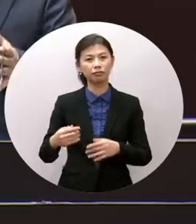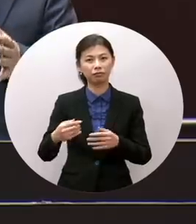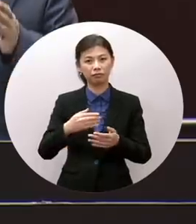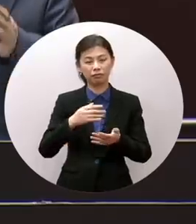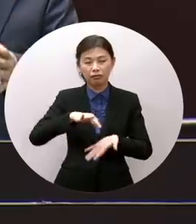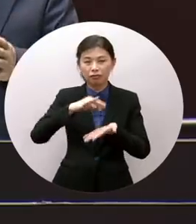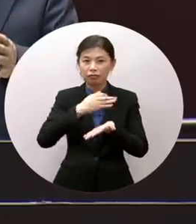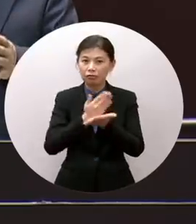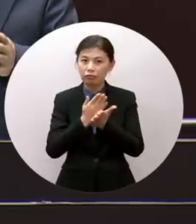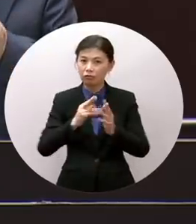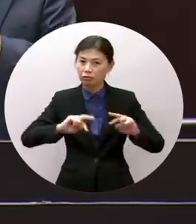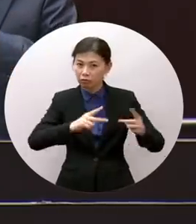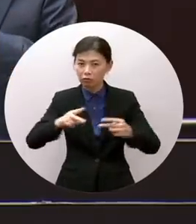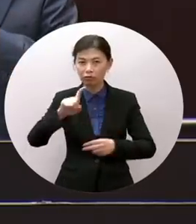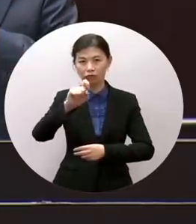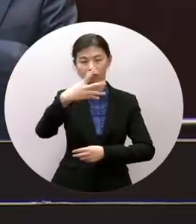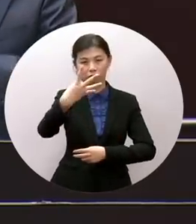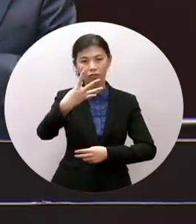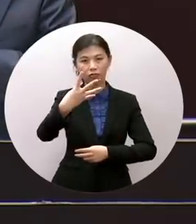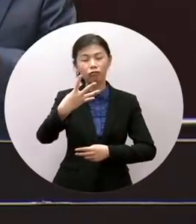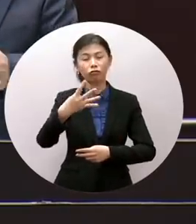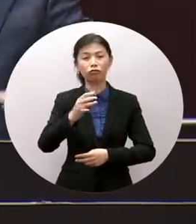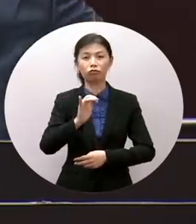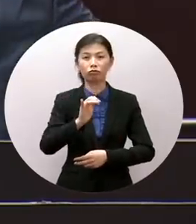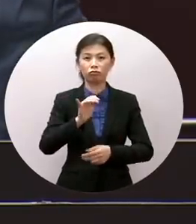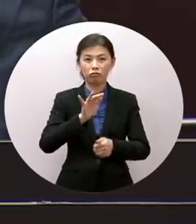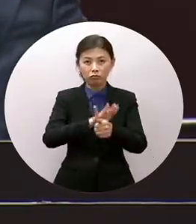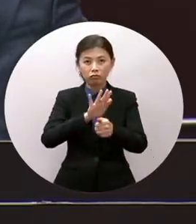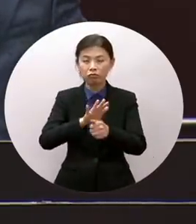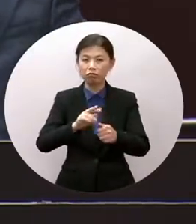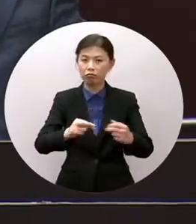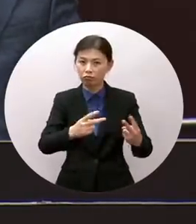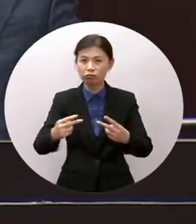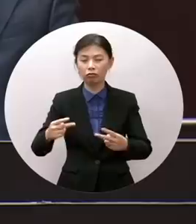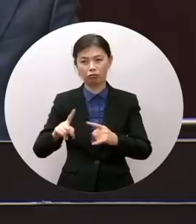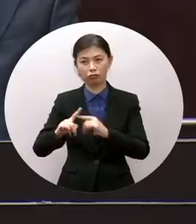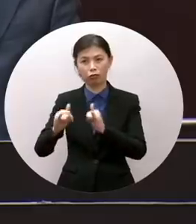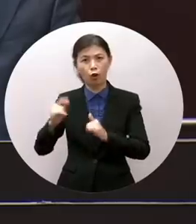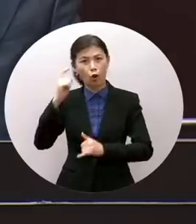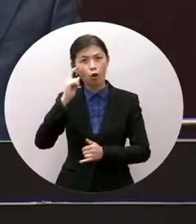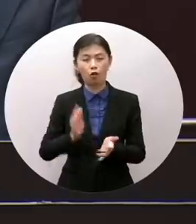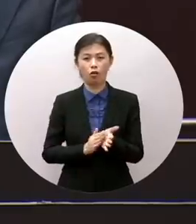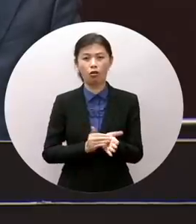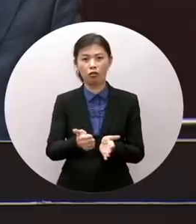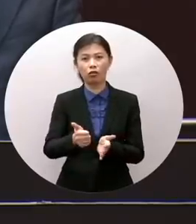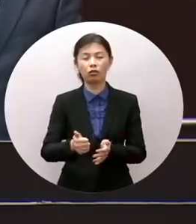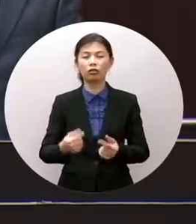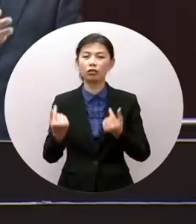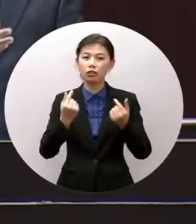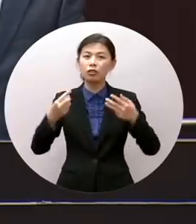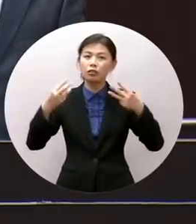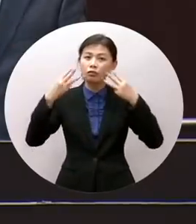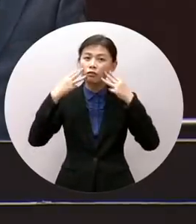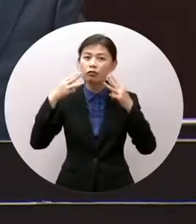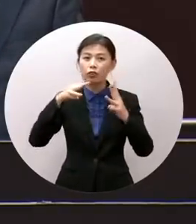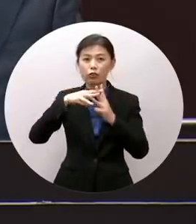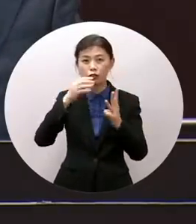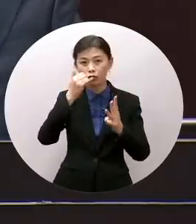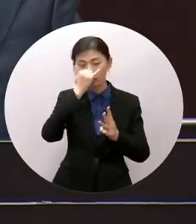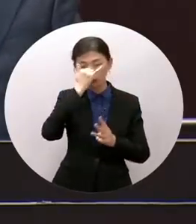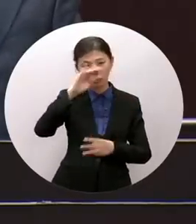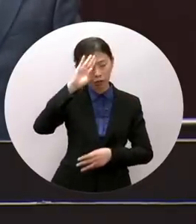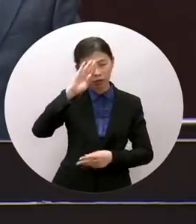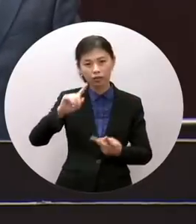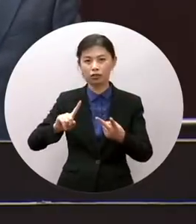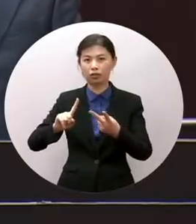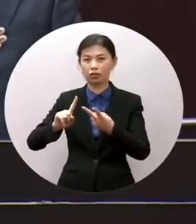14项内底，真侪拢来个吼，真侪民众来肯定，包括讲咱的会做主也好啊，包括讲咱的快速通关也